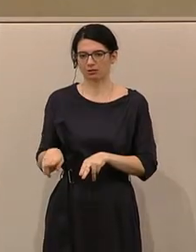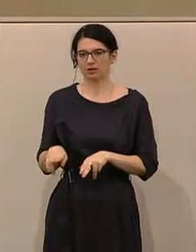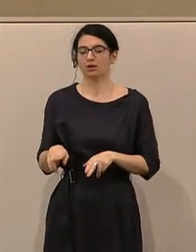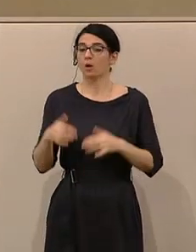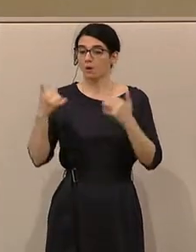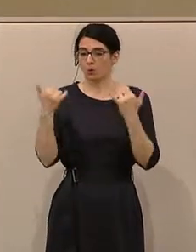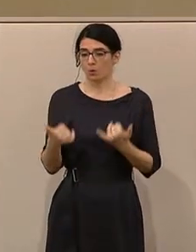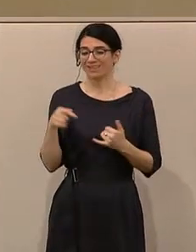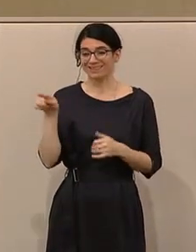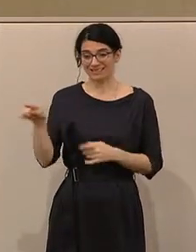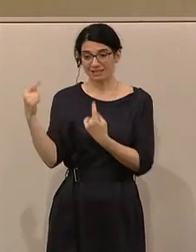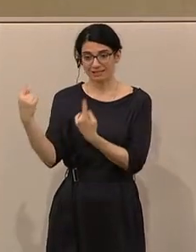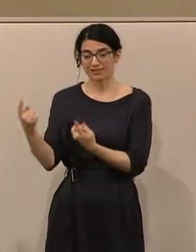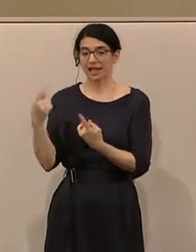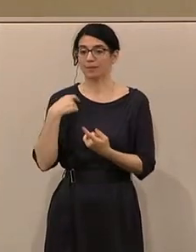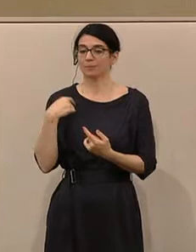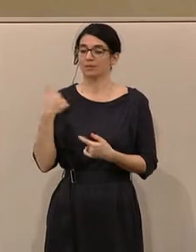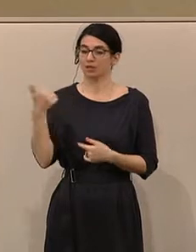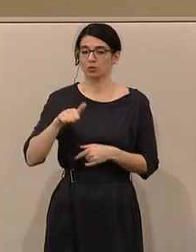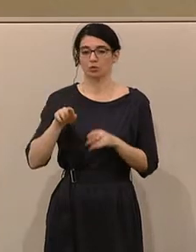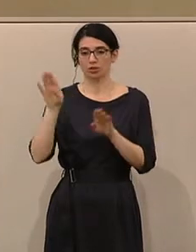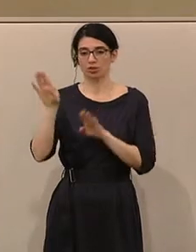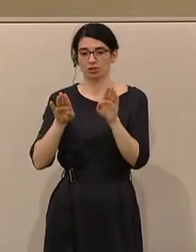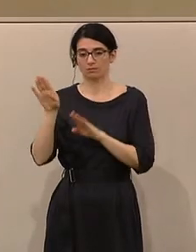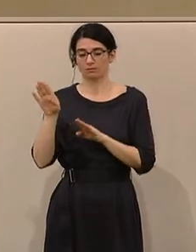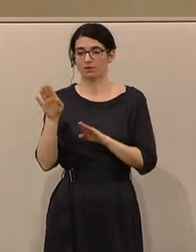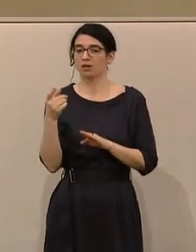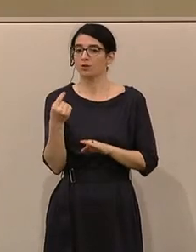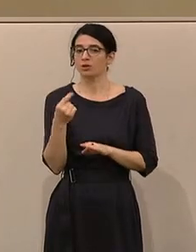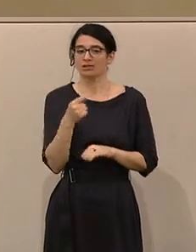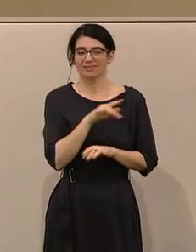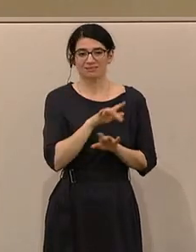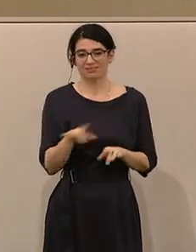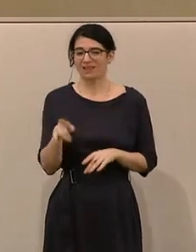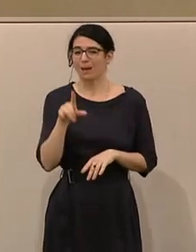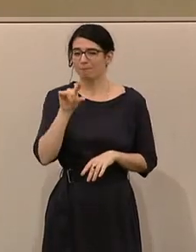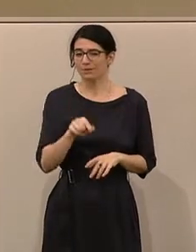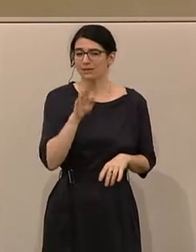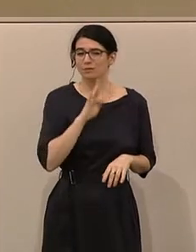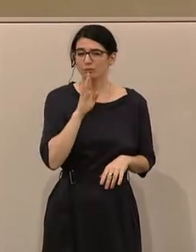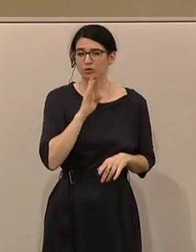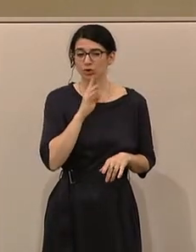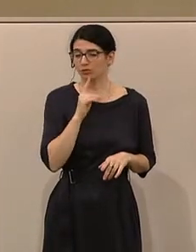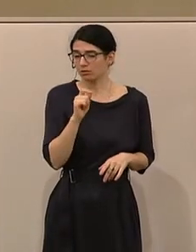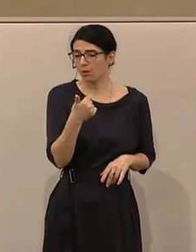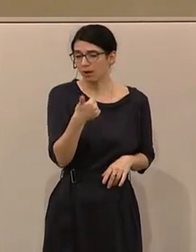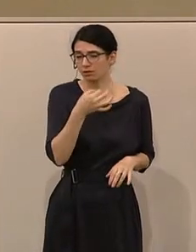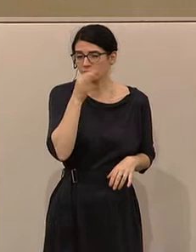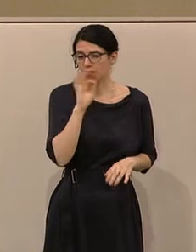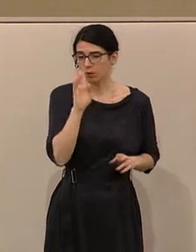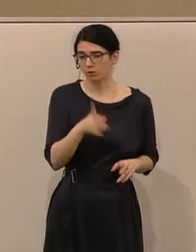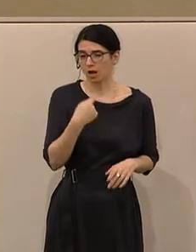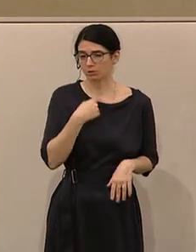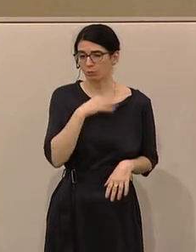vorherrscht, zugestimmt, dass kaum eine Frau in diesem Land von der Erhöhung der Mindestpension auch profitieren wird, weil